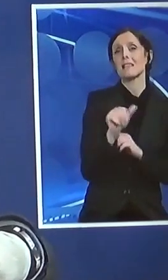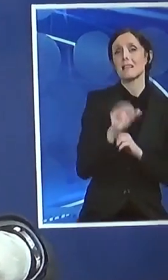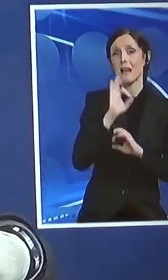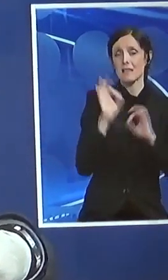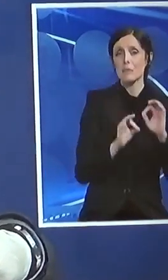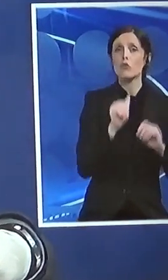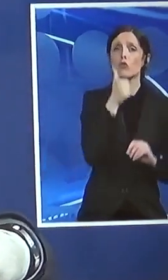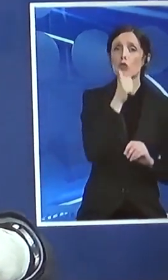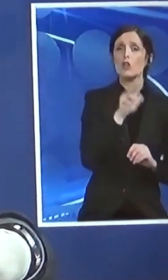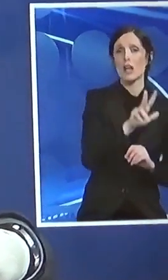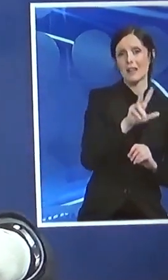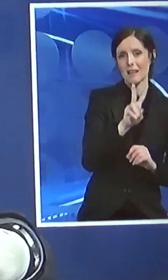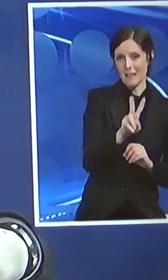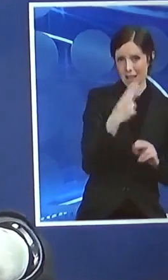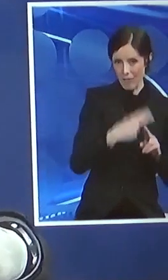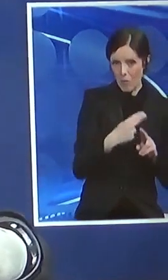Čačak 32,